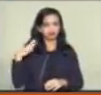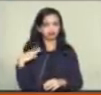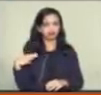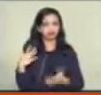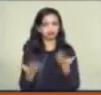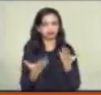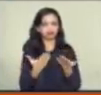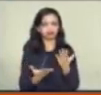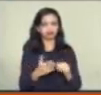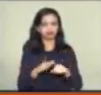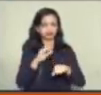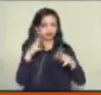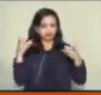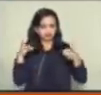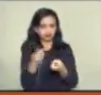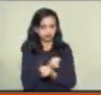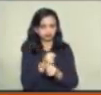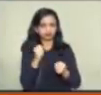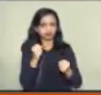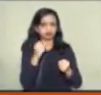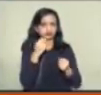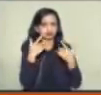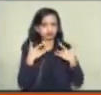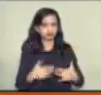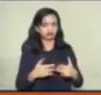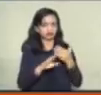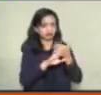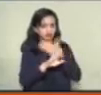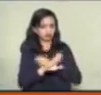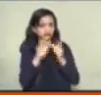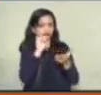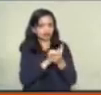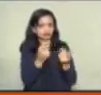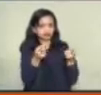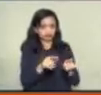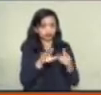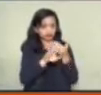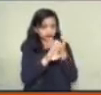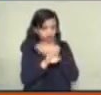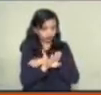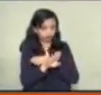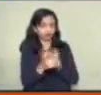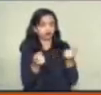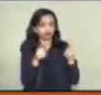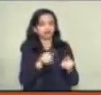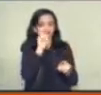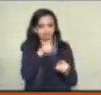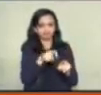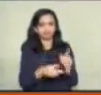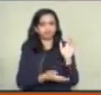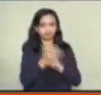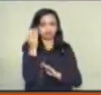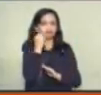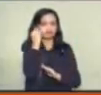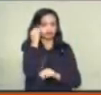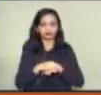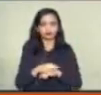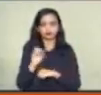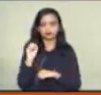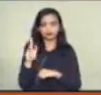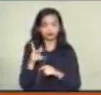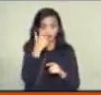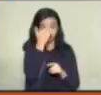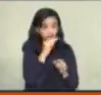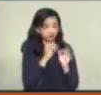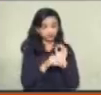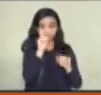lumala pa yung kanyang depression at makuwi pa kung saan. Mm. Before that happens, kailangan agad-agad mapauwi natin ng Pilipinas itong pobre. Kasi